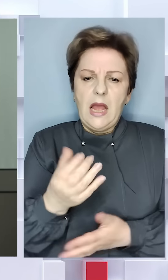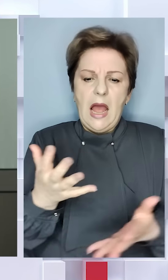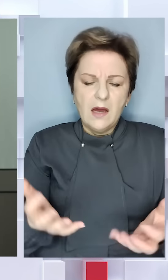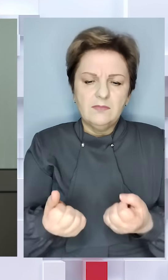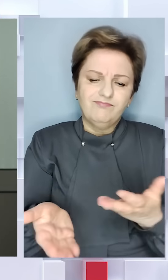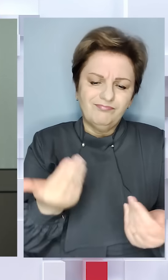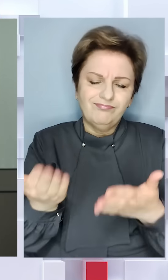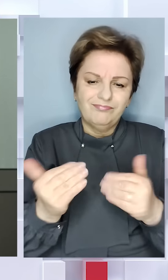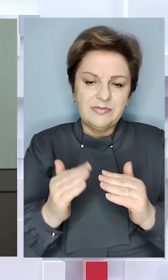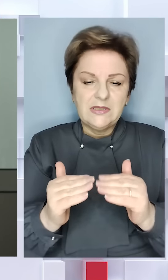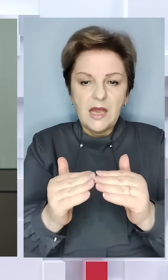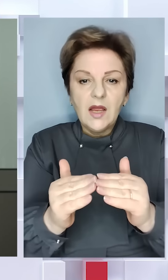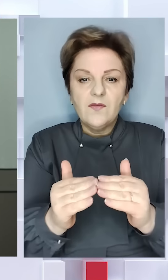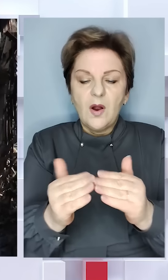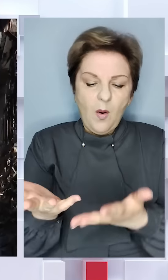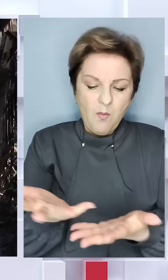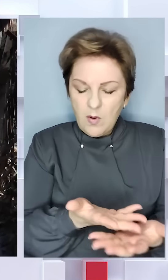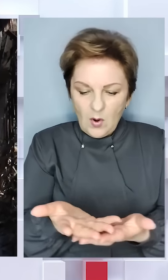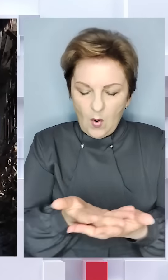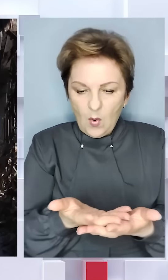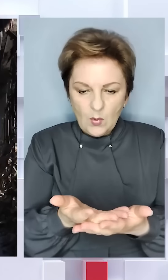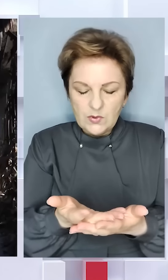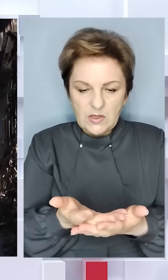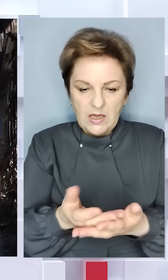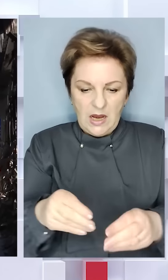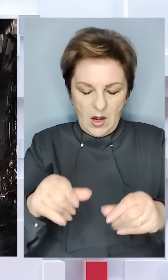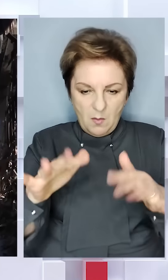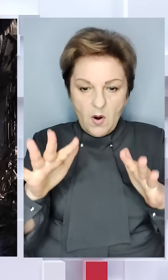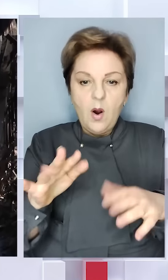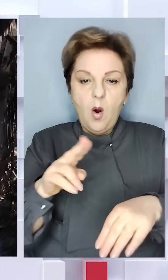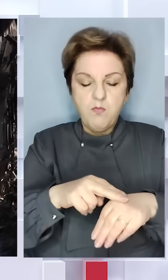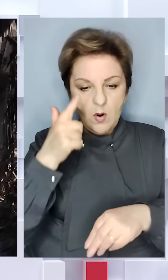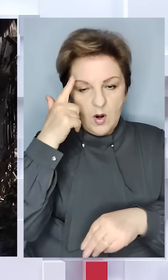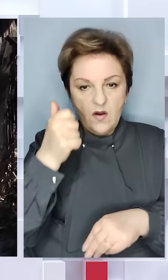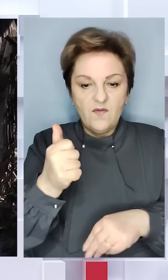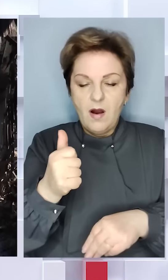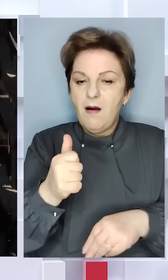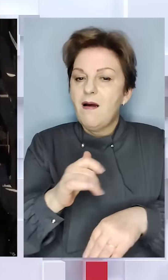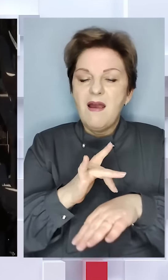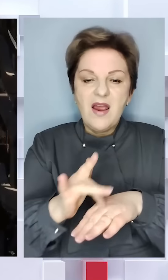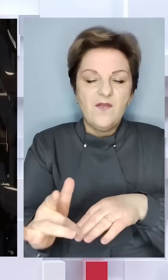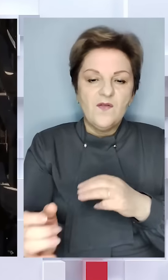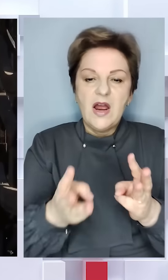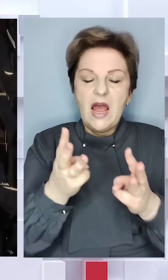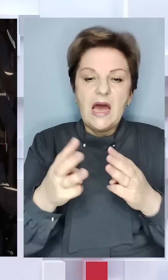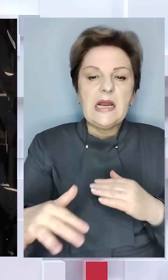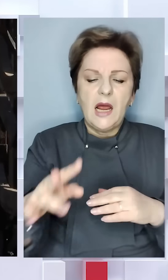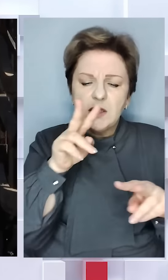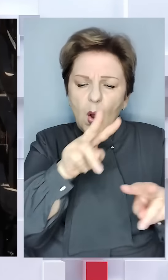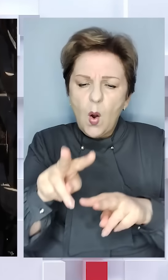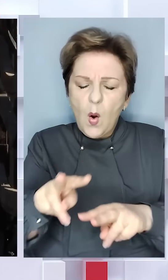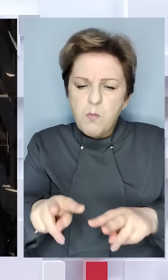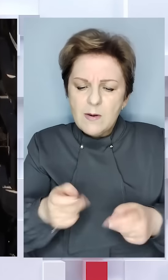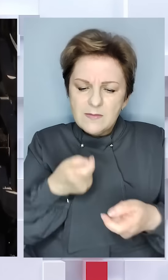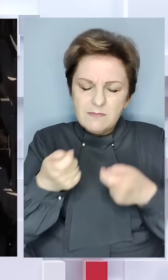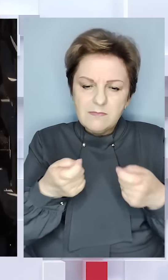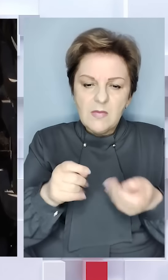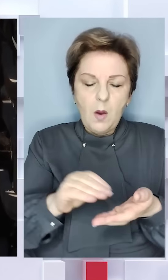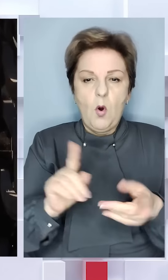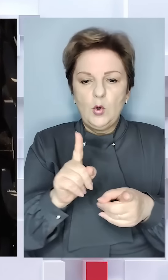рятувальники розбирали завали та просіювали попіл. У поліції повідомили, що вигоріли територію, обстежать повторно,